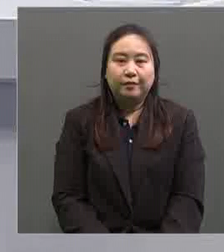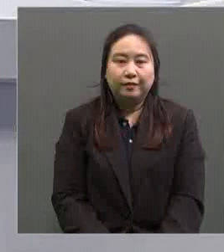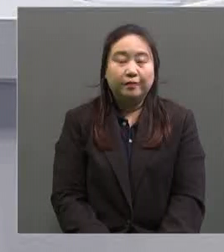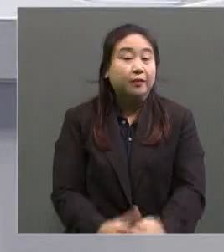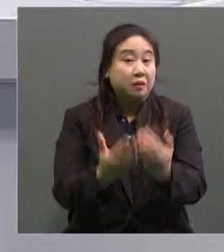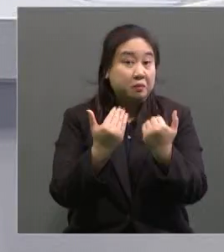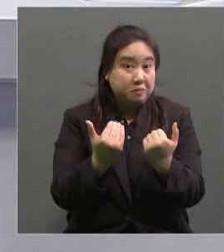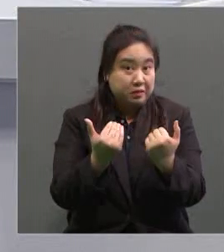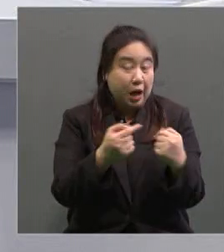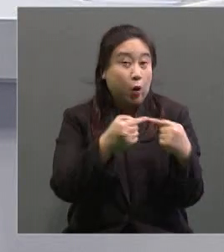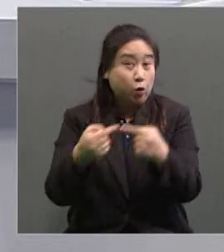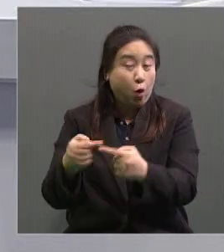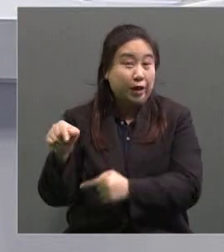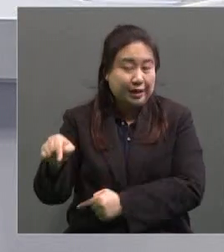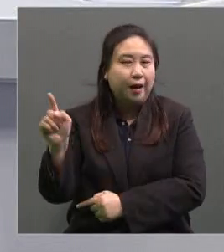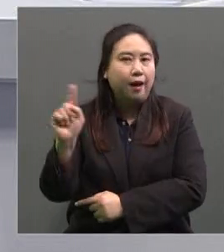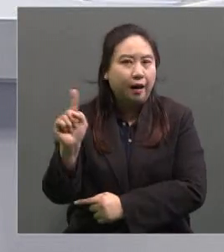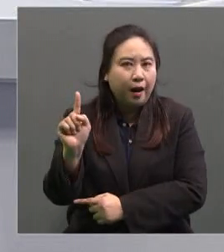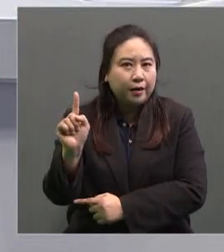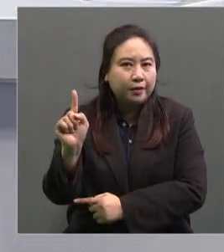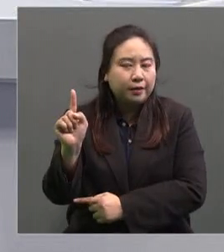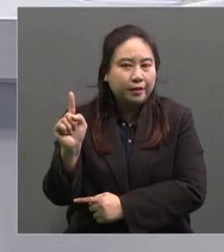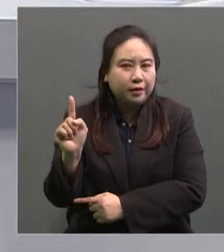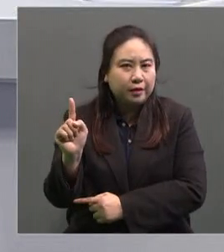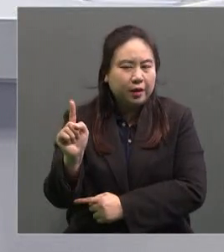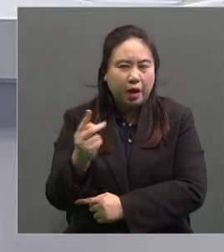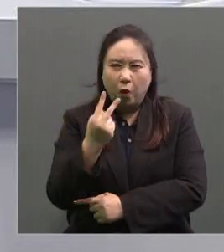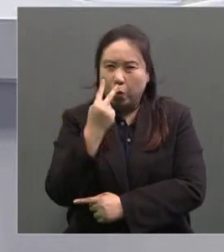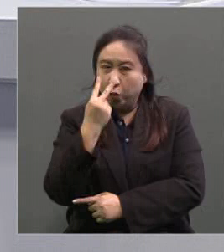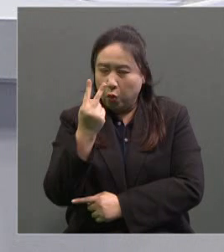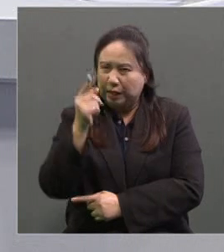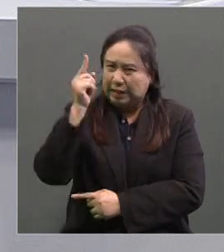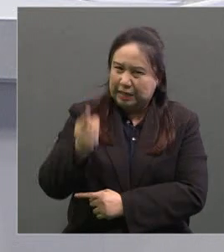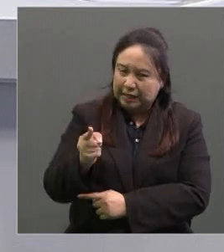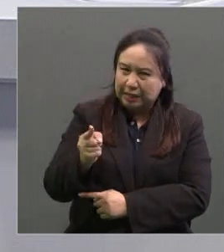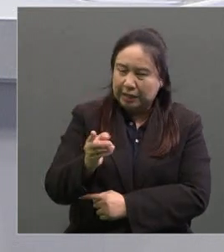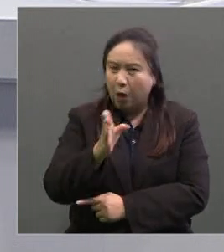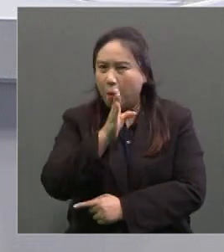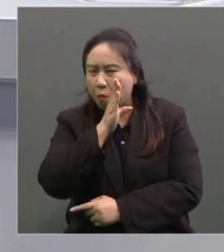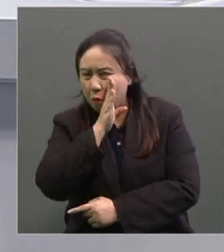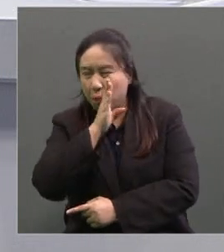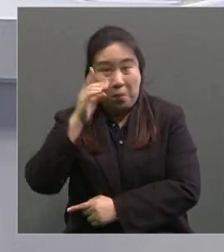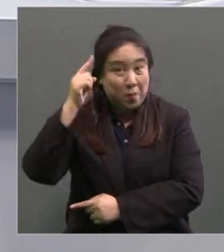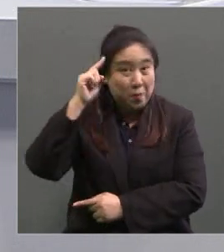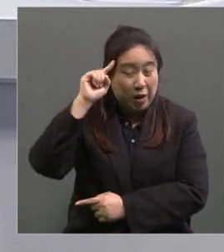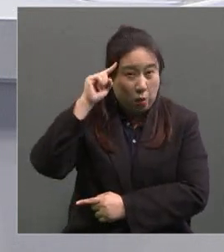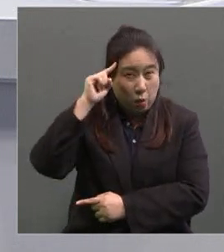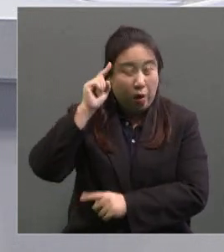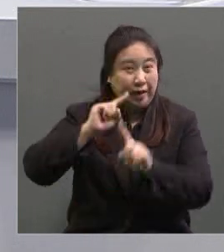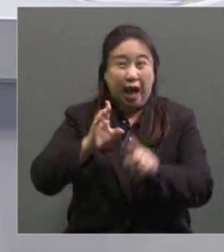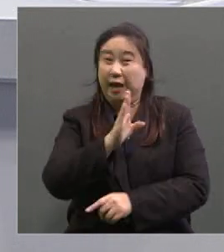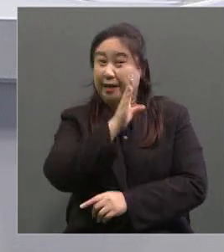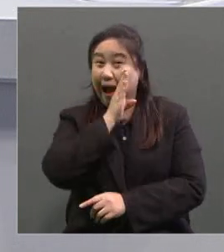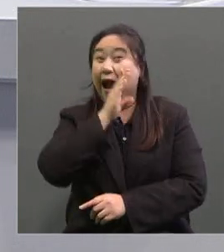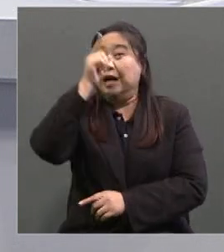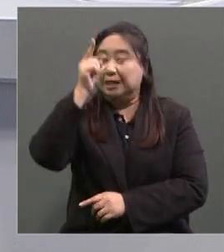ส่วนคดีต่อไปนี้นะคะถ้าเป็นเรื่องจริงตามที่ผู้เสียหายเข้าไปร้องเรียนนี้ถือว่าน่าตกใจมากนะเพราะว่า